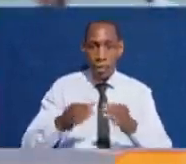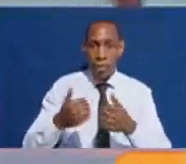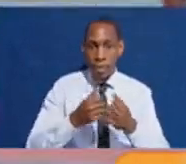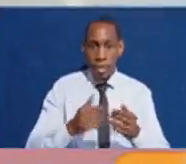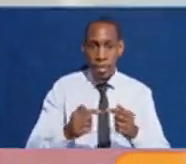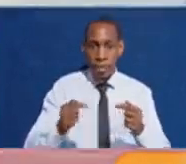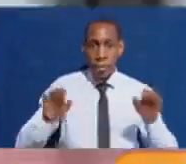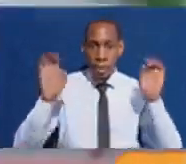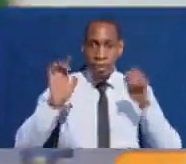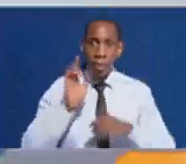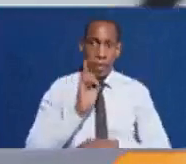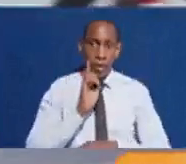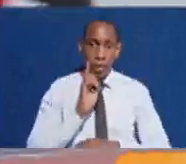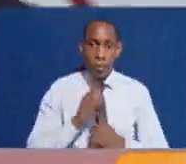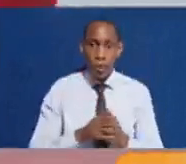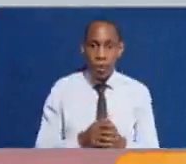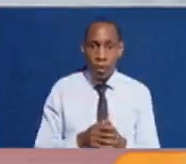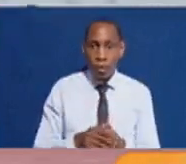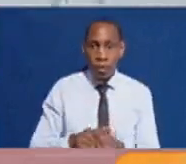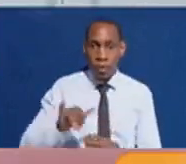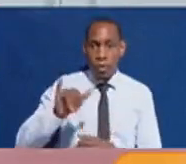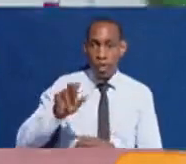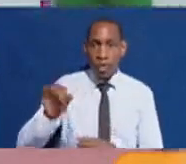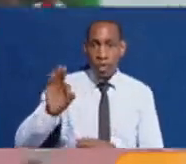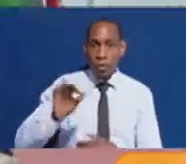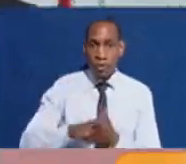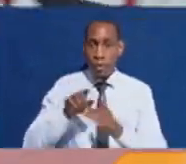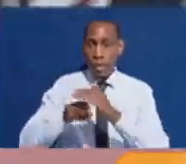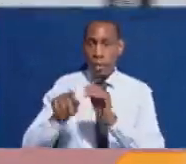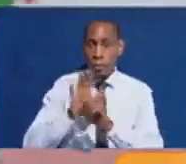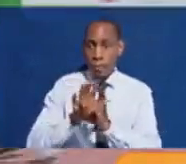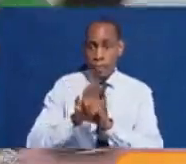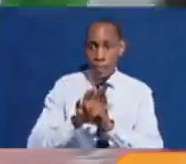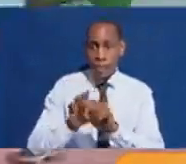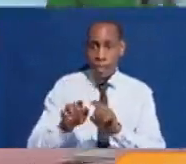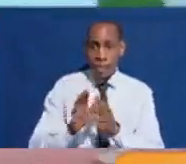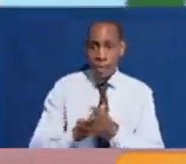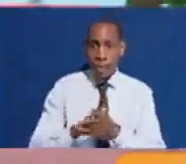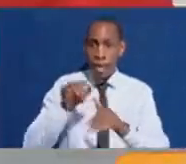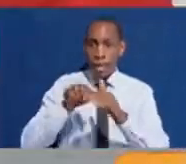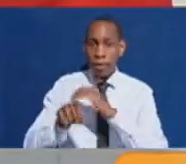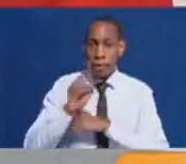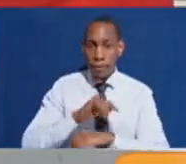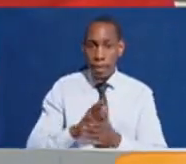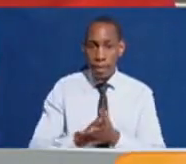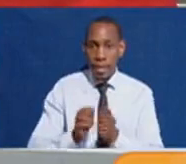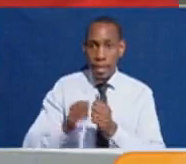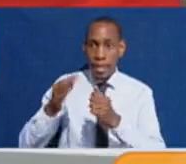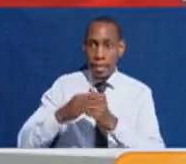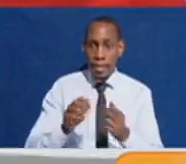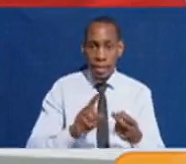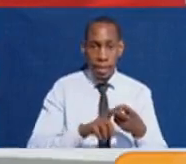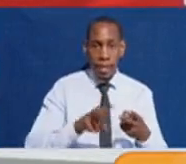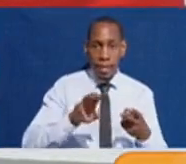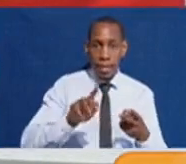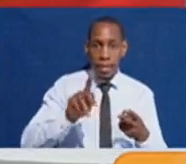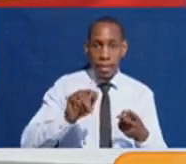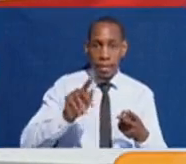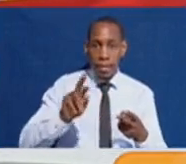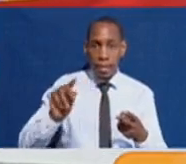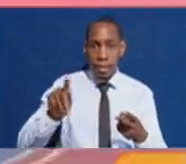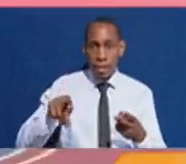ya Ethiopia hapo kesho. Yusuf Bok aliibuka mfungaji bora wa mabao akipachika wavuni magoli 18 na Matthew Kiprop